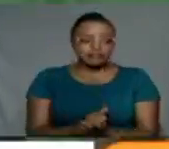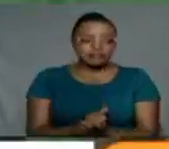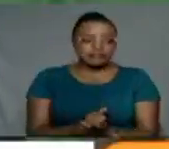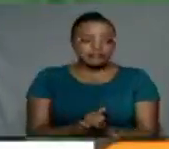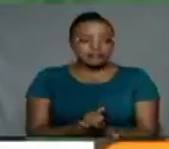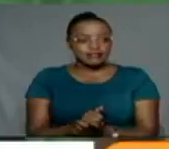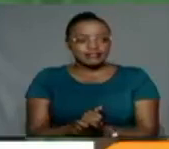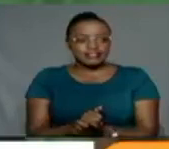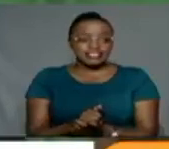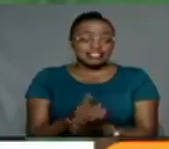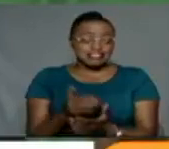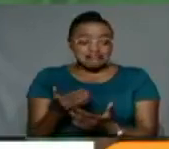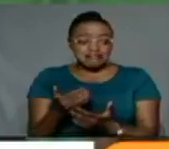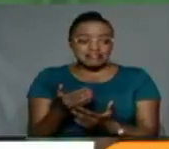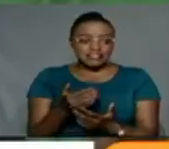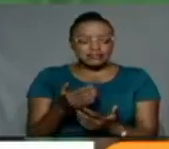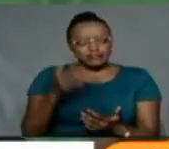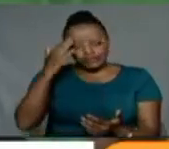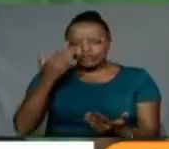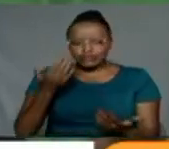Hiyo hapa kama MCA wa kweli.